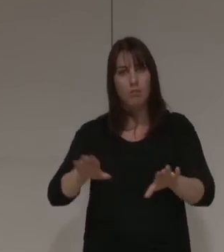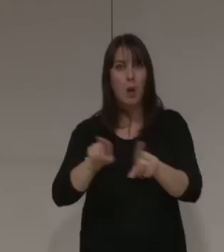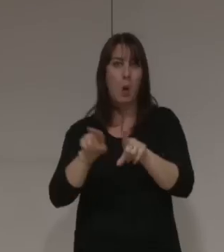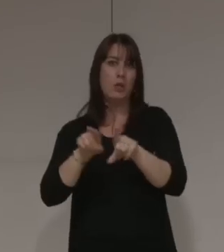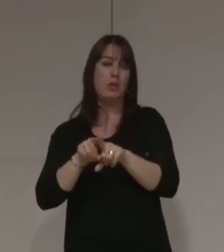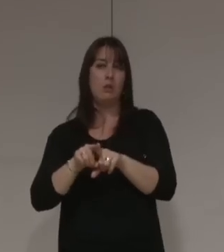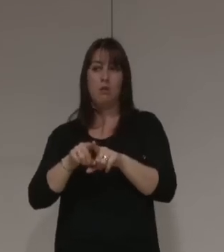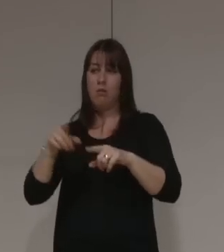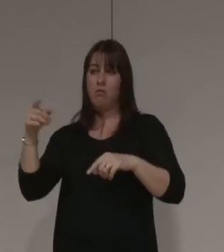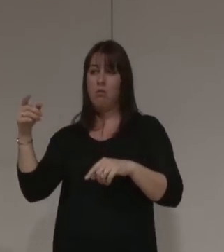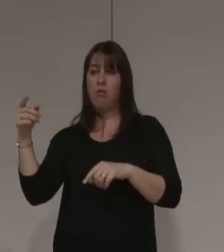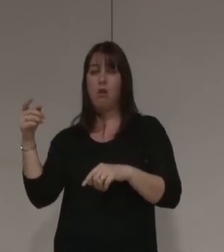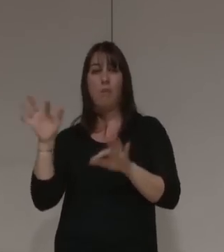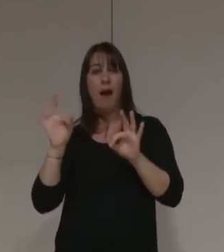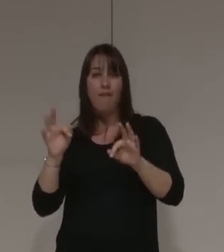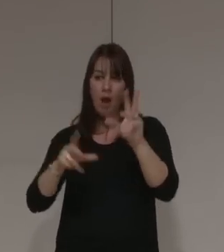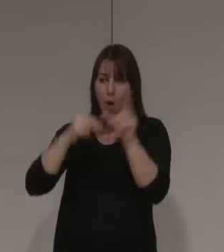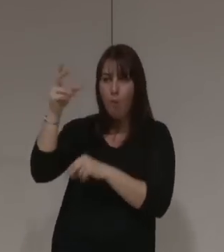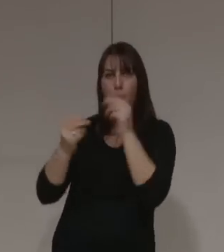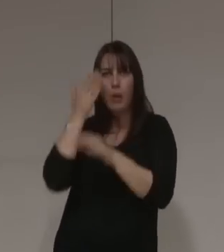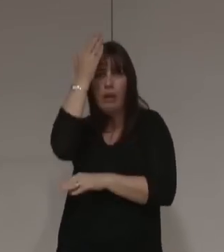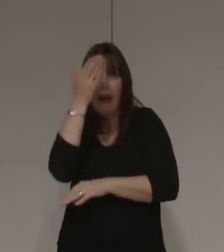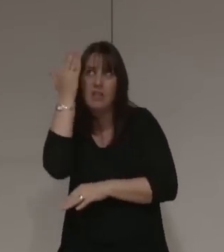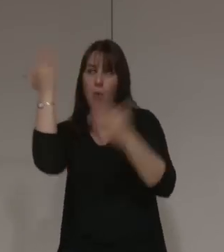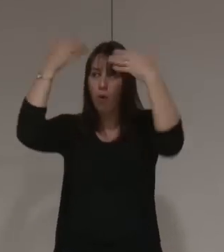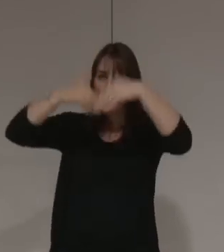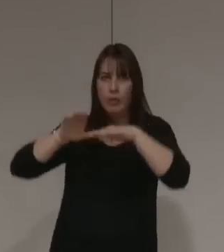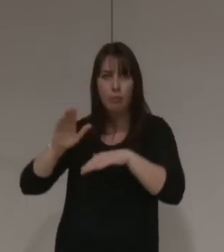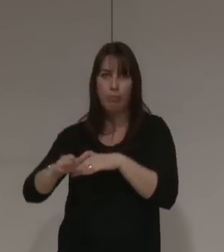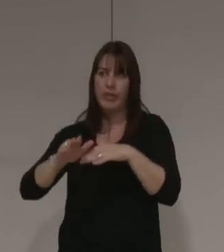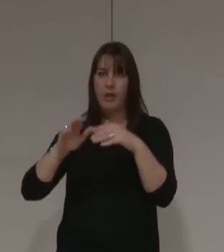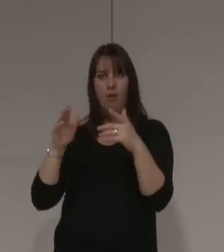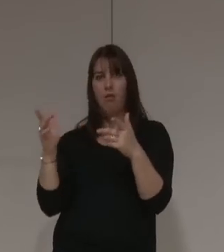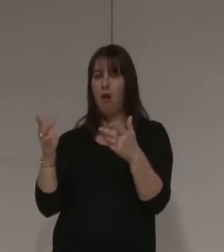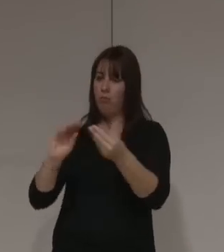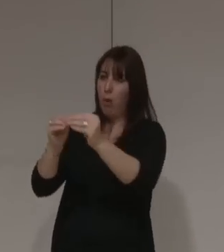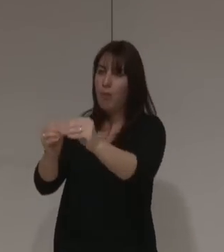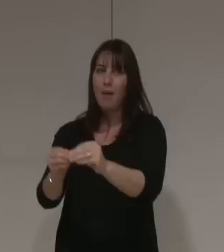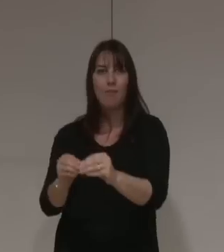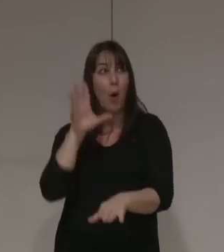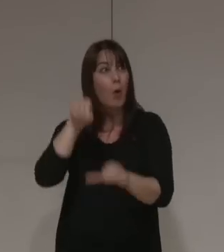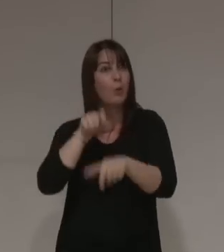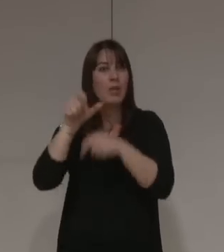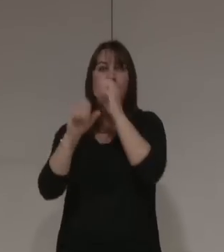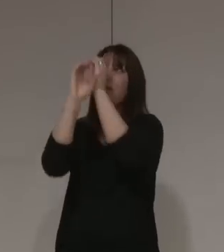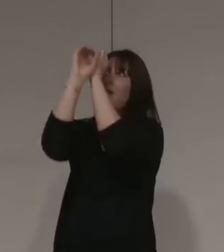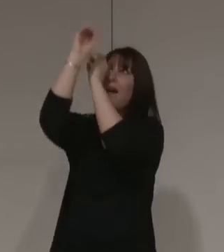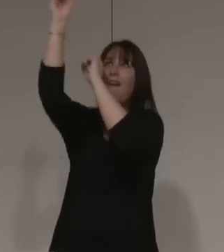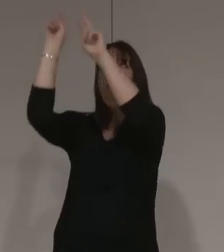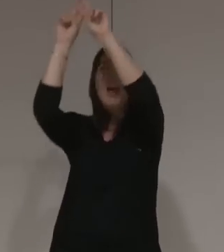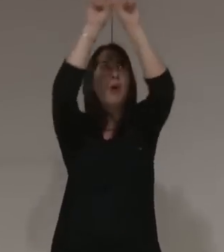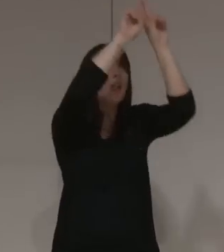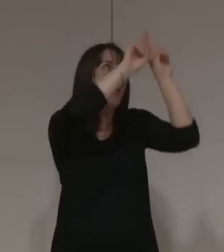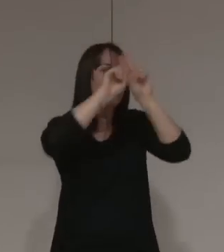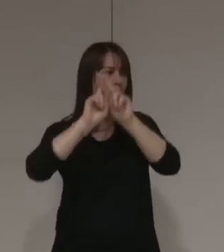nuisance pour la biodiversité pour les amateurs astronomie et de ciel étoilé et même tout